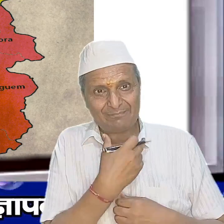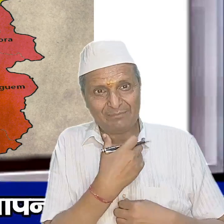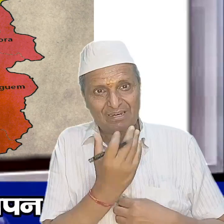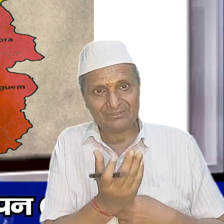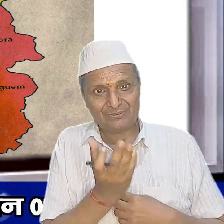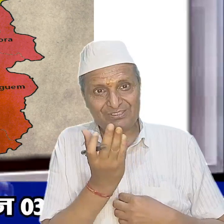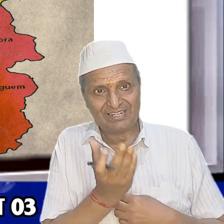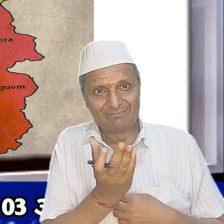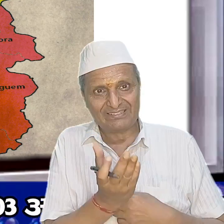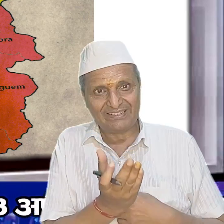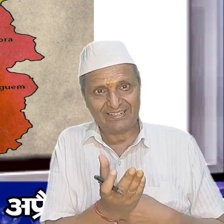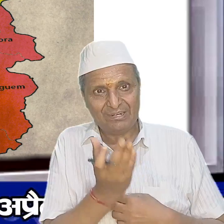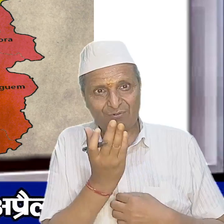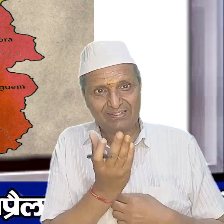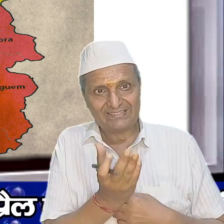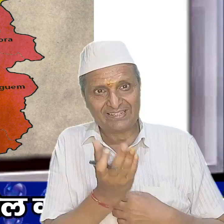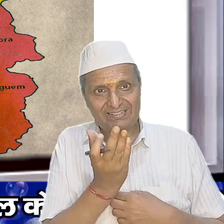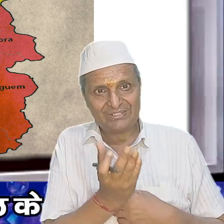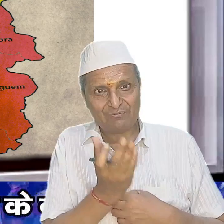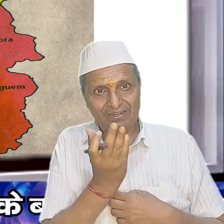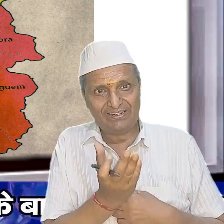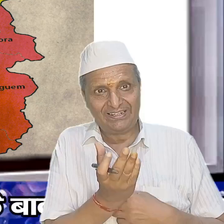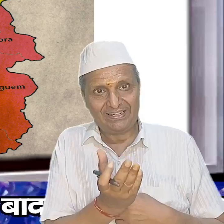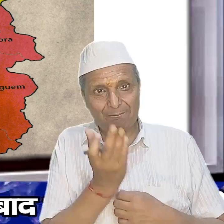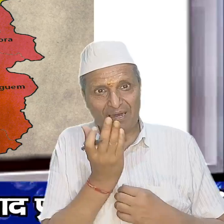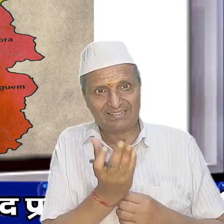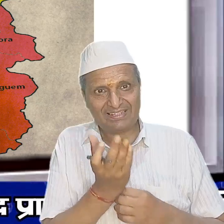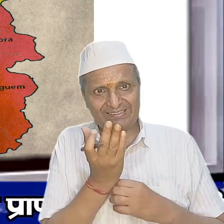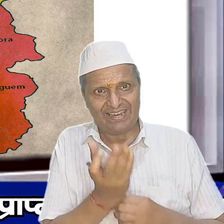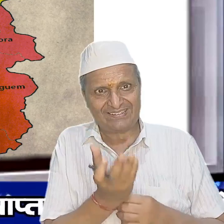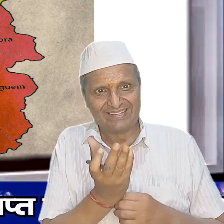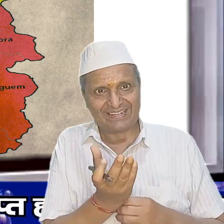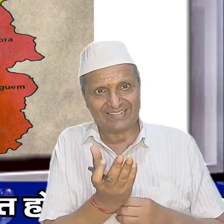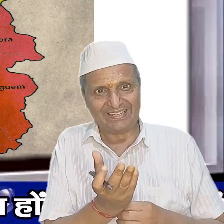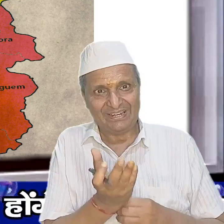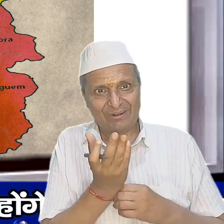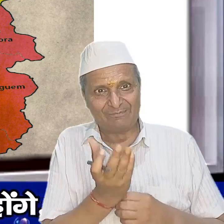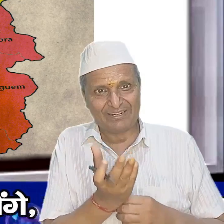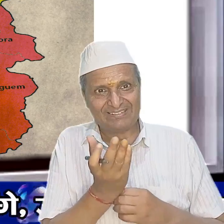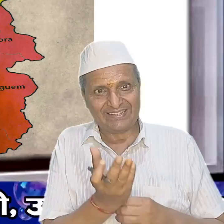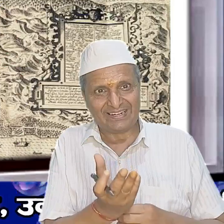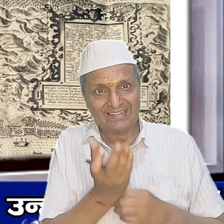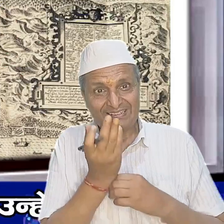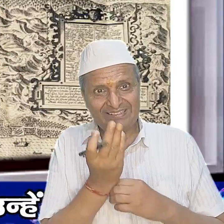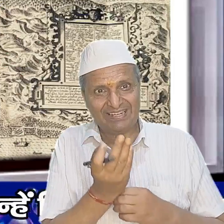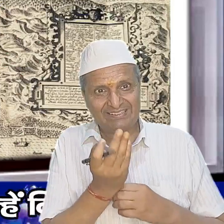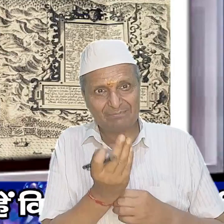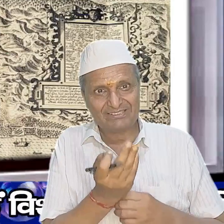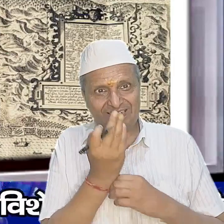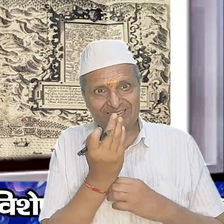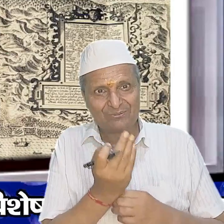शिक्षा के नाम पर जोरदार प्रसार प्रचार करती है। इतना सब कुछ किया। बाहुबली पिक्चर आई थी ना, बाहुबली पार्ट 1 द